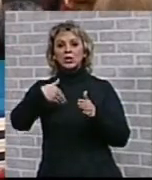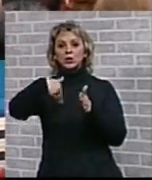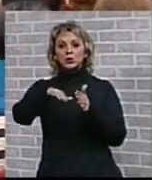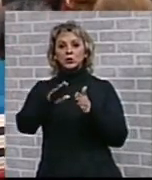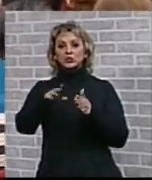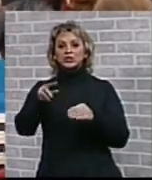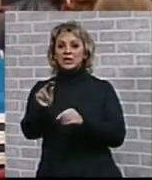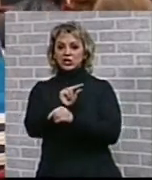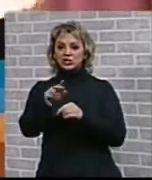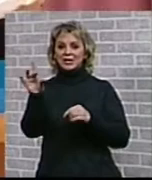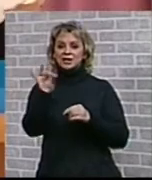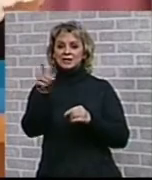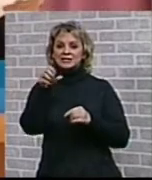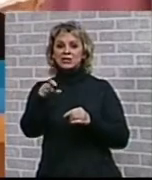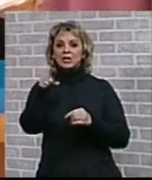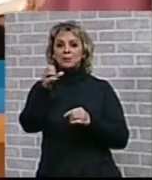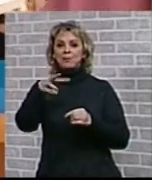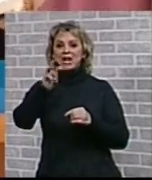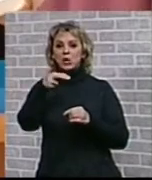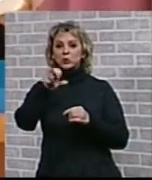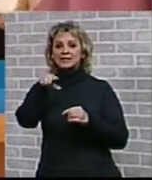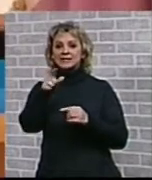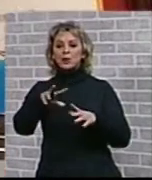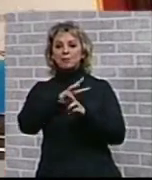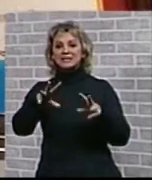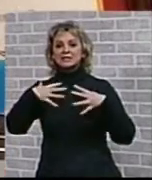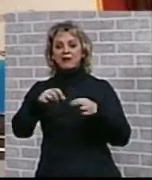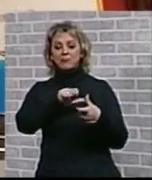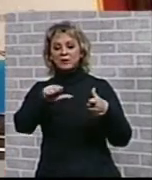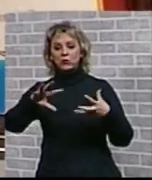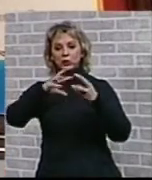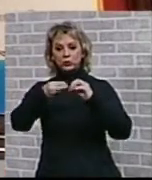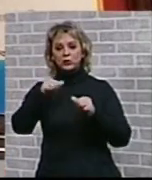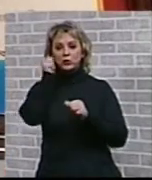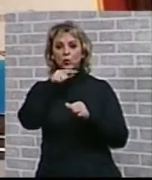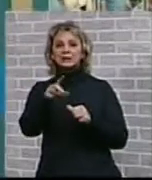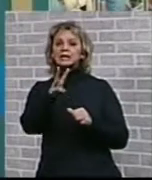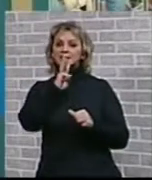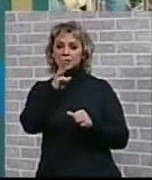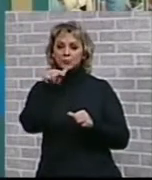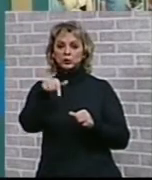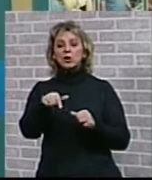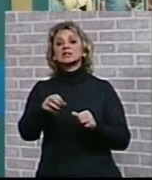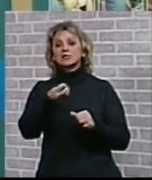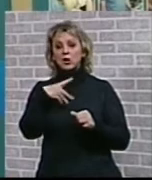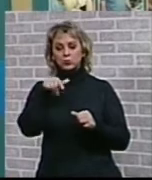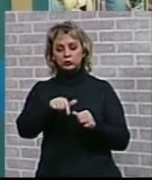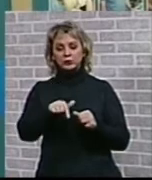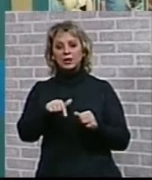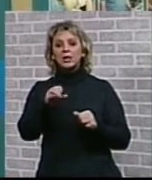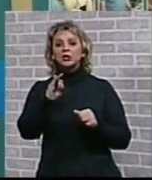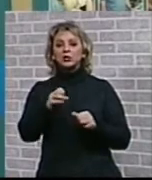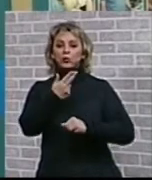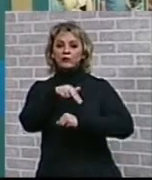Лучшие в лечении Ростов и Милютинская. Минздрав подвел итоги года. Заработная плата у нас достойная и